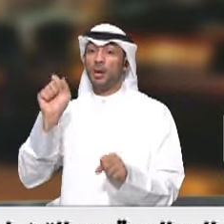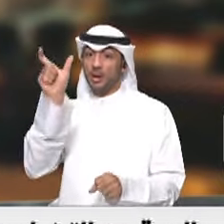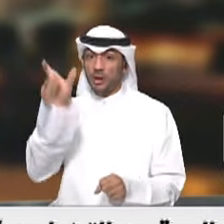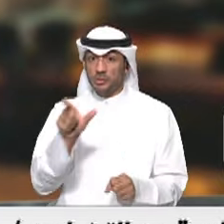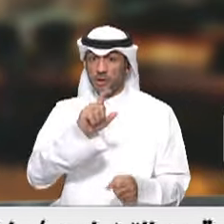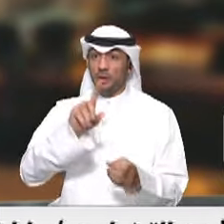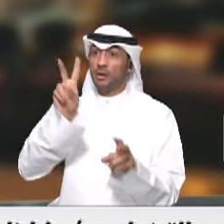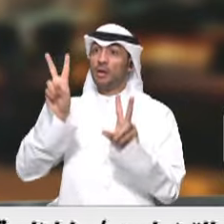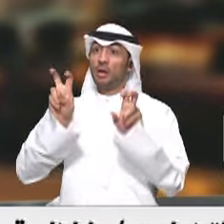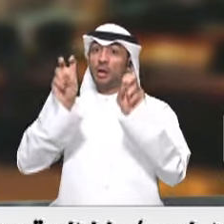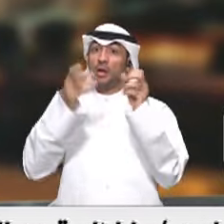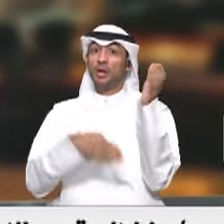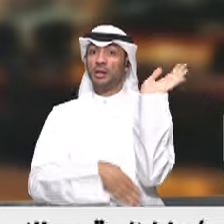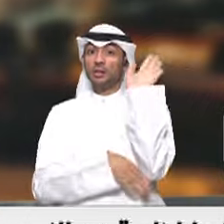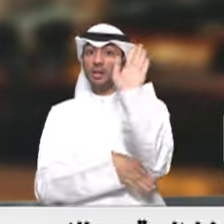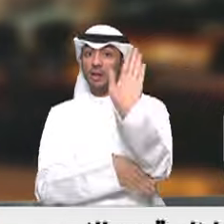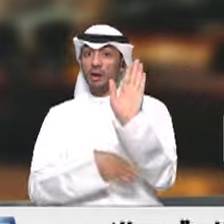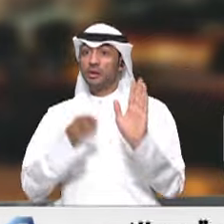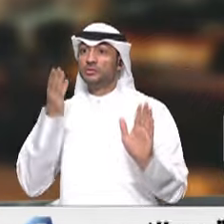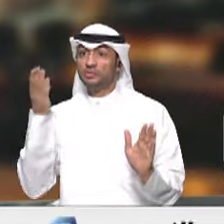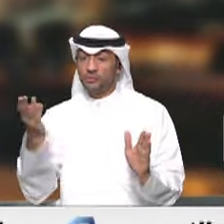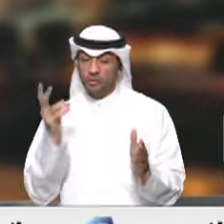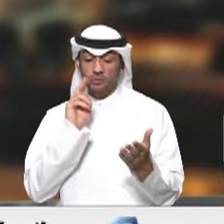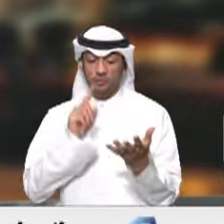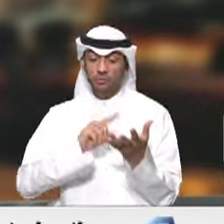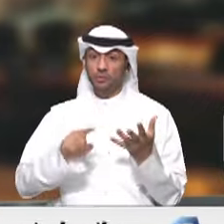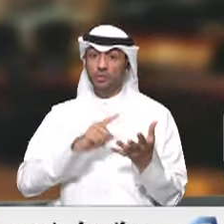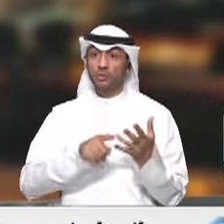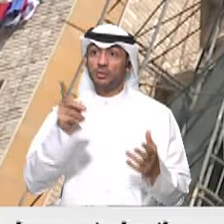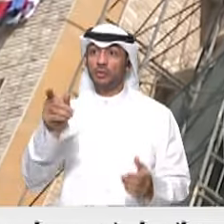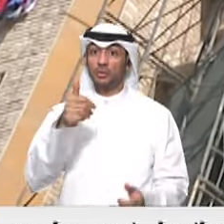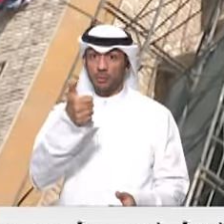بالتراخيص الم الممنوحه من قبل